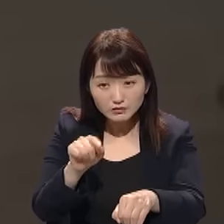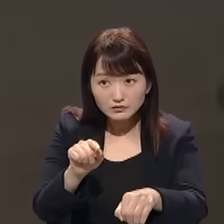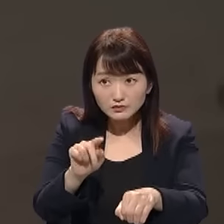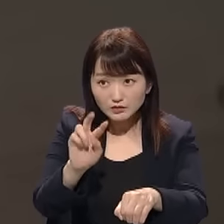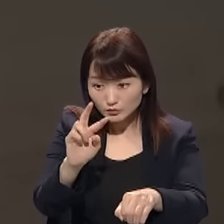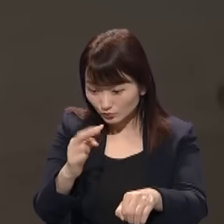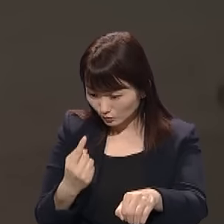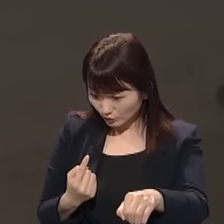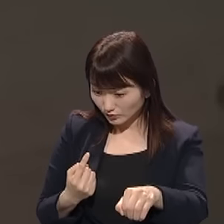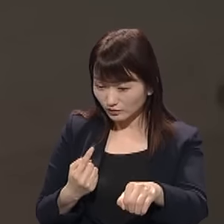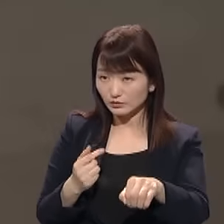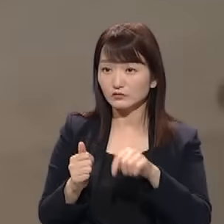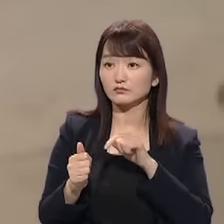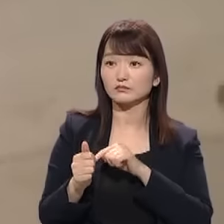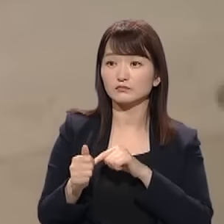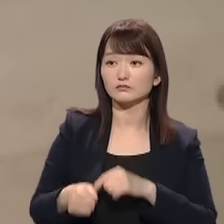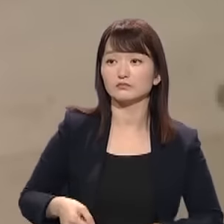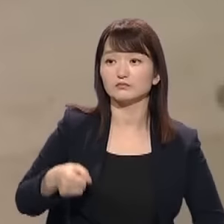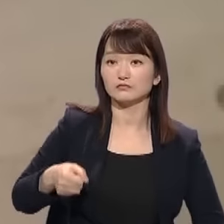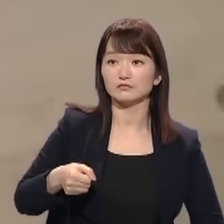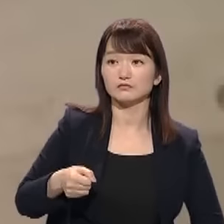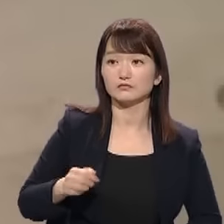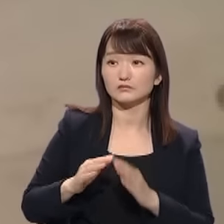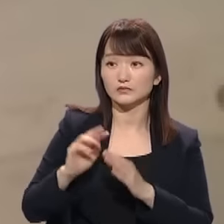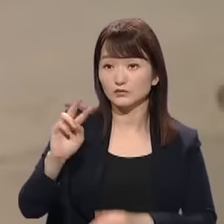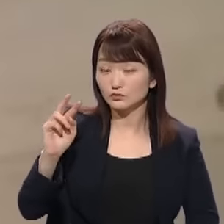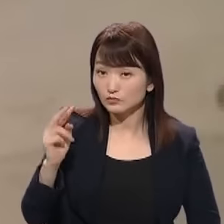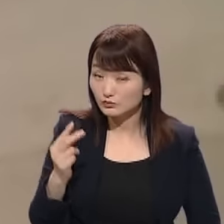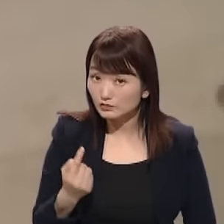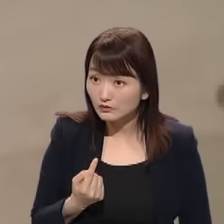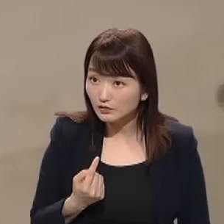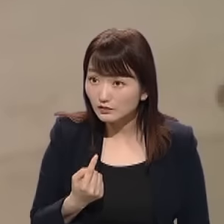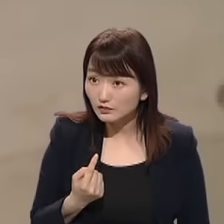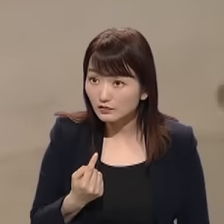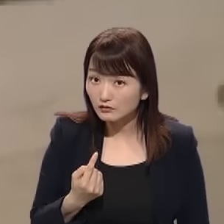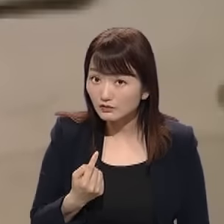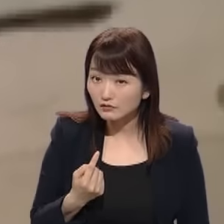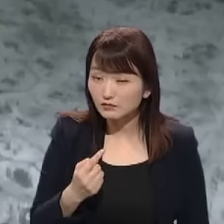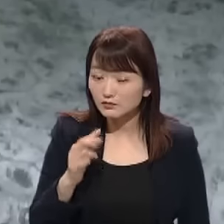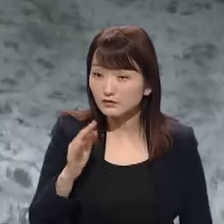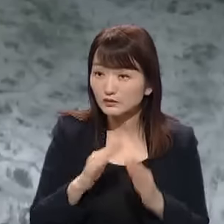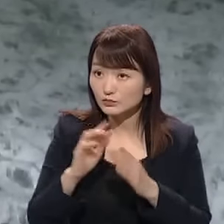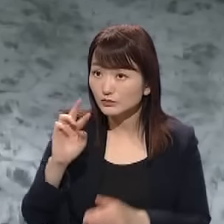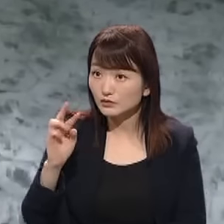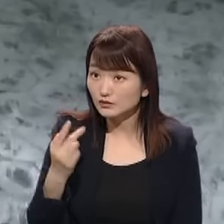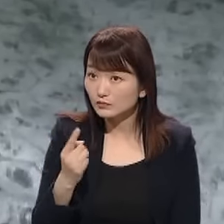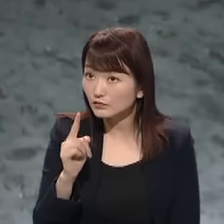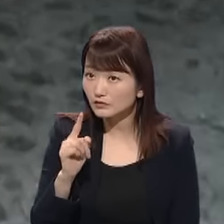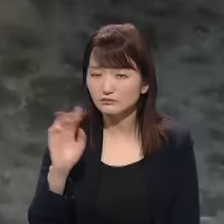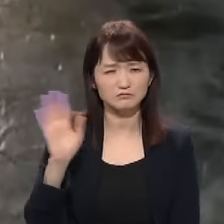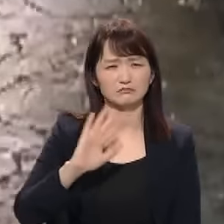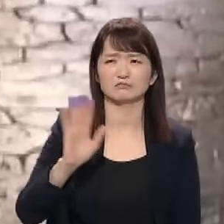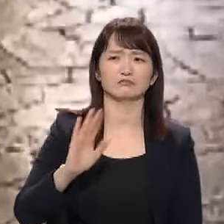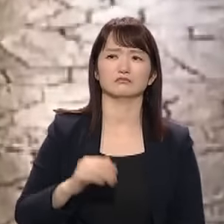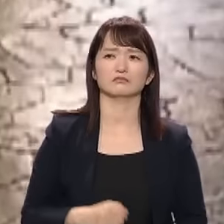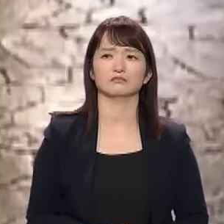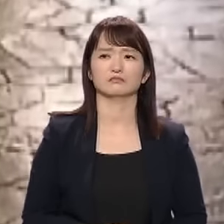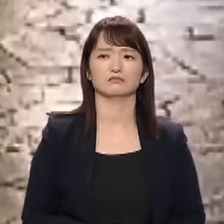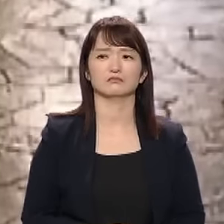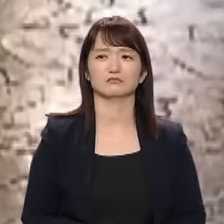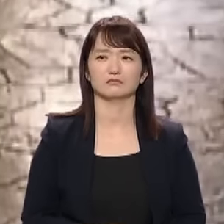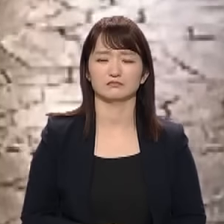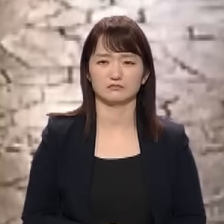다시 발길을 돌립니다. 봉투 들고 그대로 집으로 가는 건가요? 가는 건가요? 천만의 말씀 만만의 콩떡.